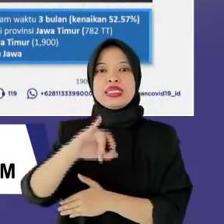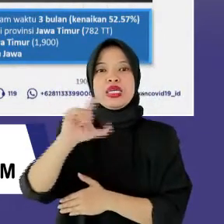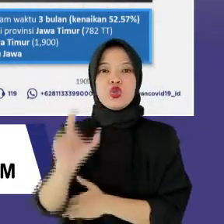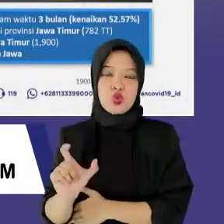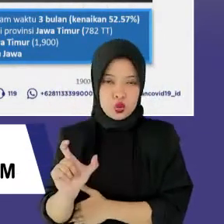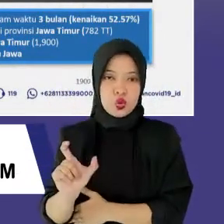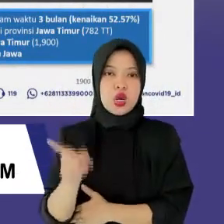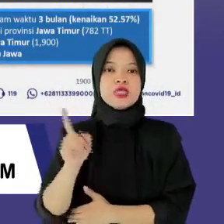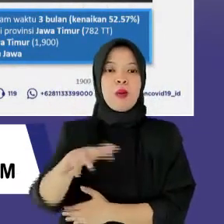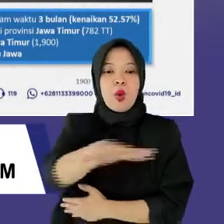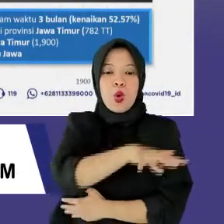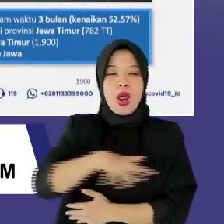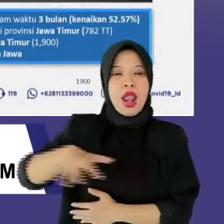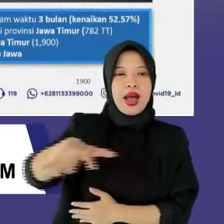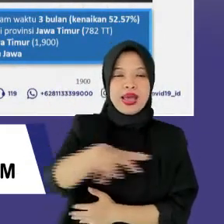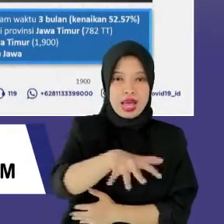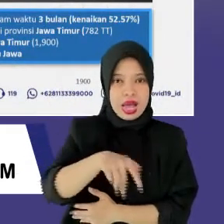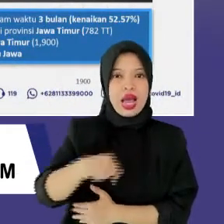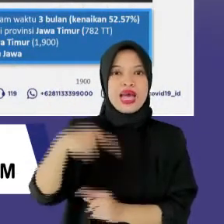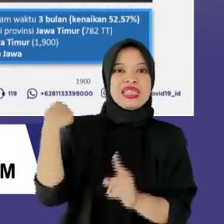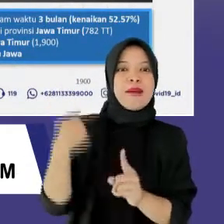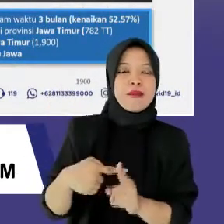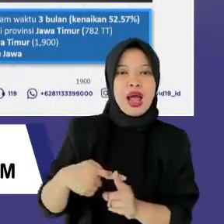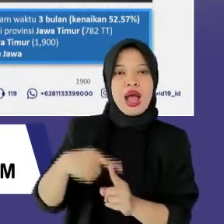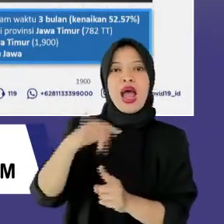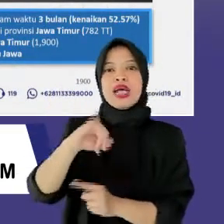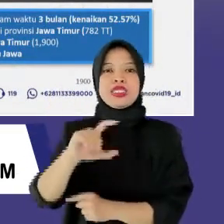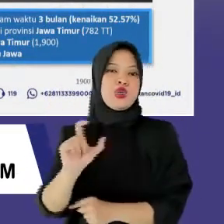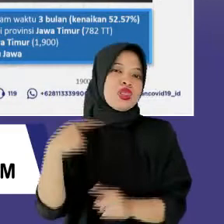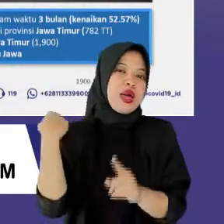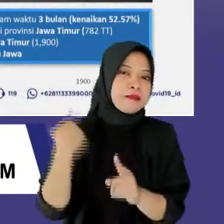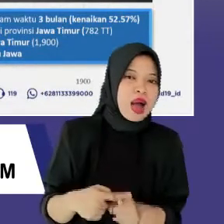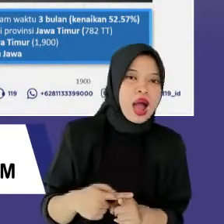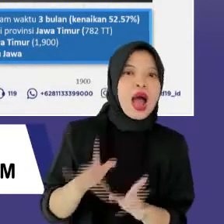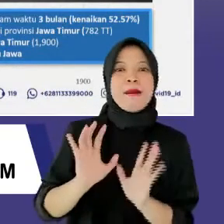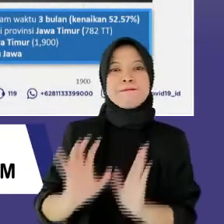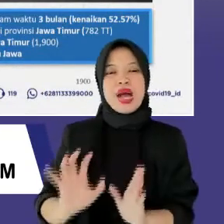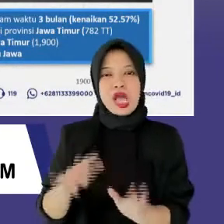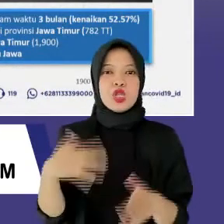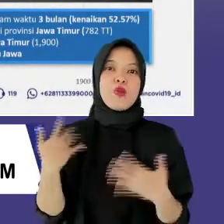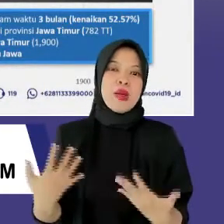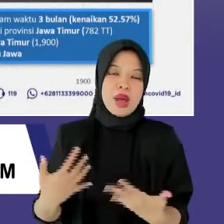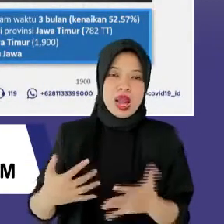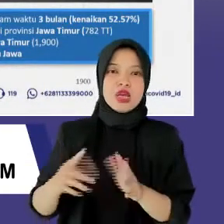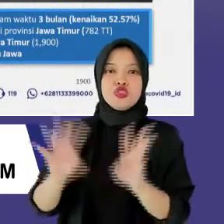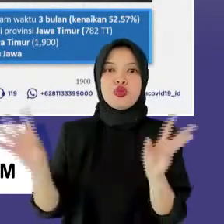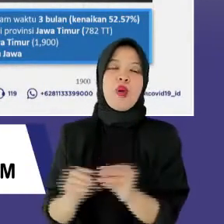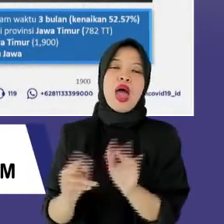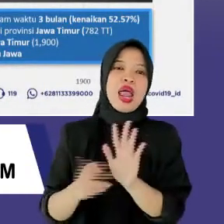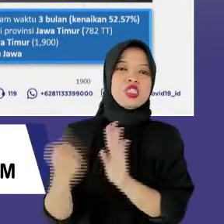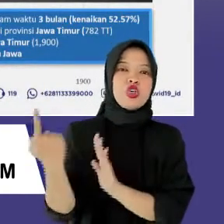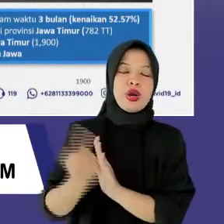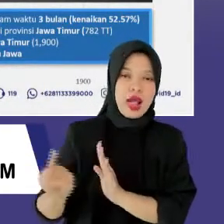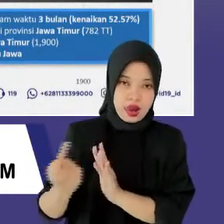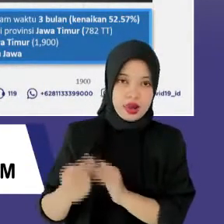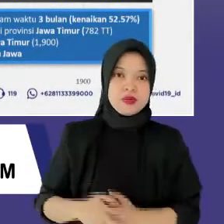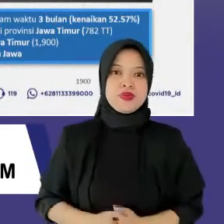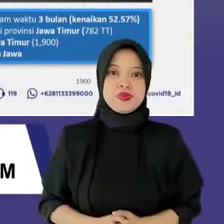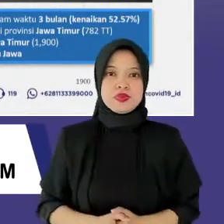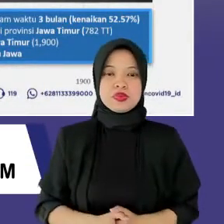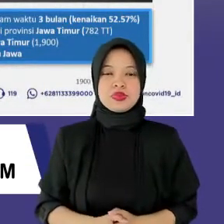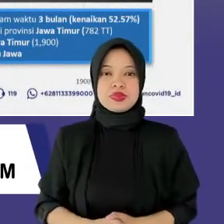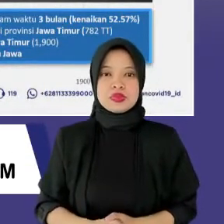jadi karena wilayah lain juga menambahkan jumlah ICU, lebih banyak kontribusinya ke nasional. Jadi kalau kita lihat